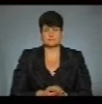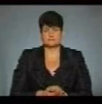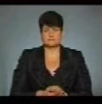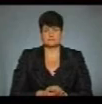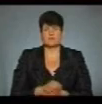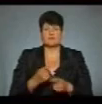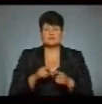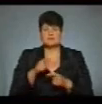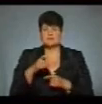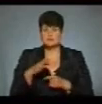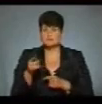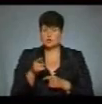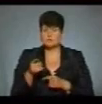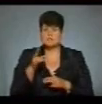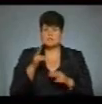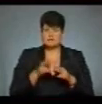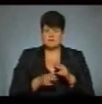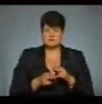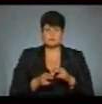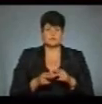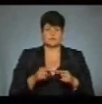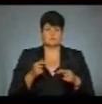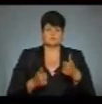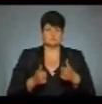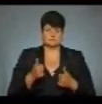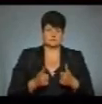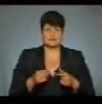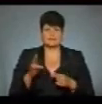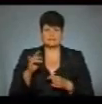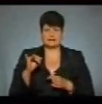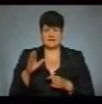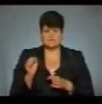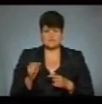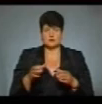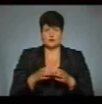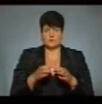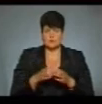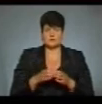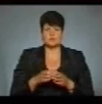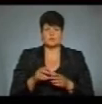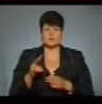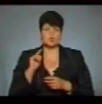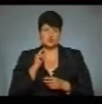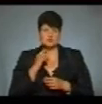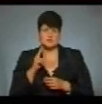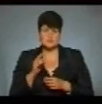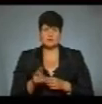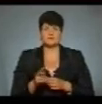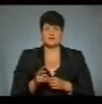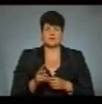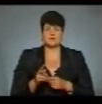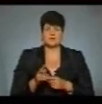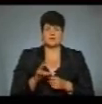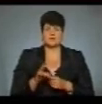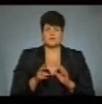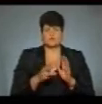І у ці хвилини в Тернополі завершується матч футбольного клубу «Нива» з командою «Адреналін Ю-19» з Луцька. В складі «Ниви» грають 8